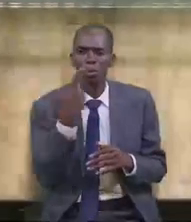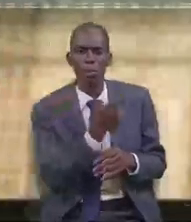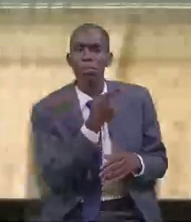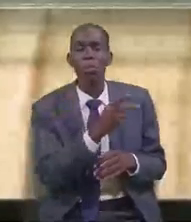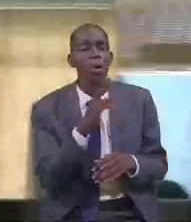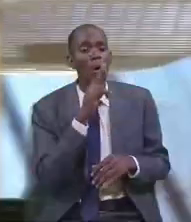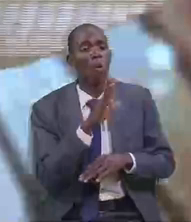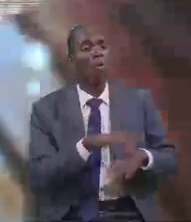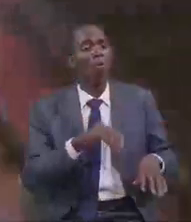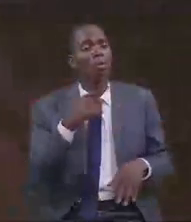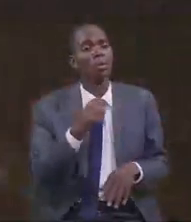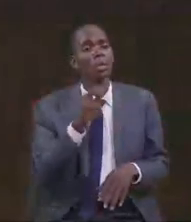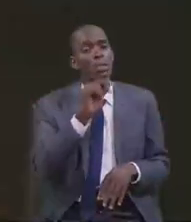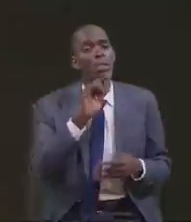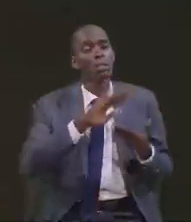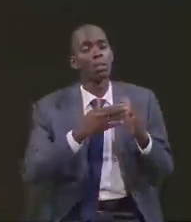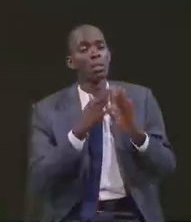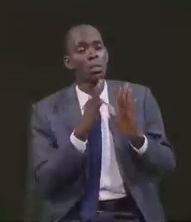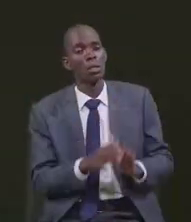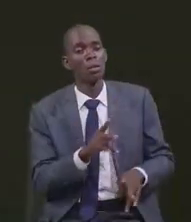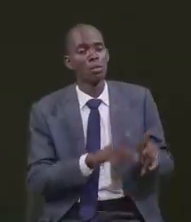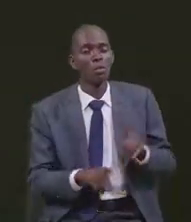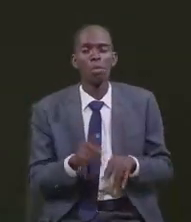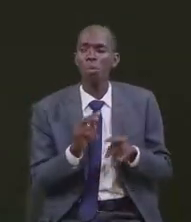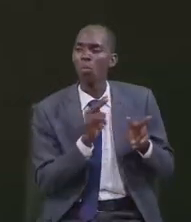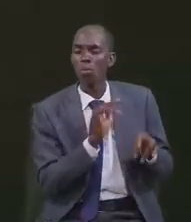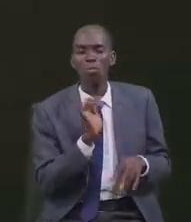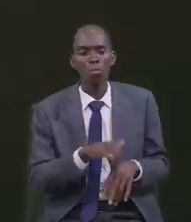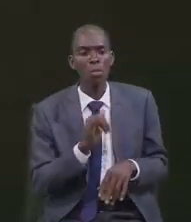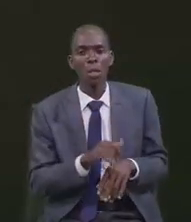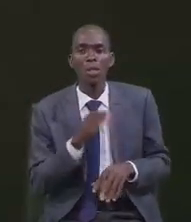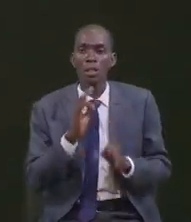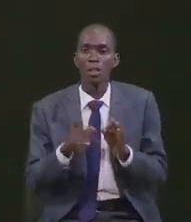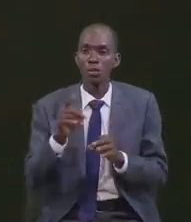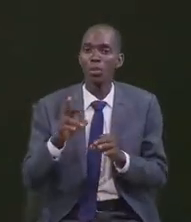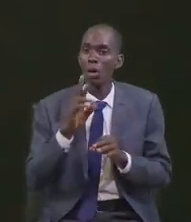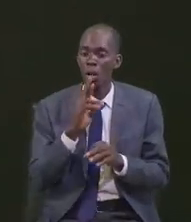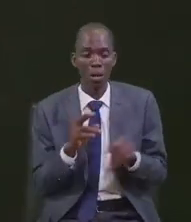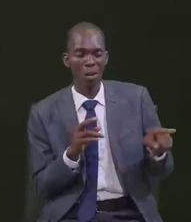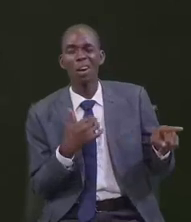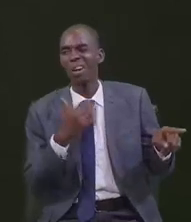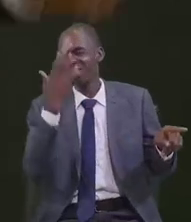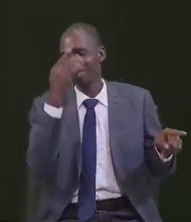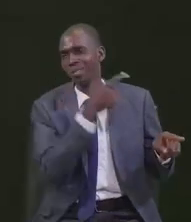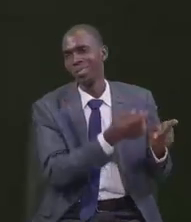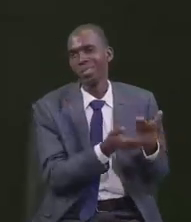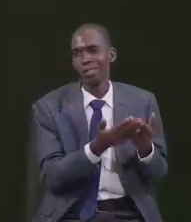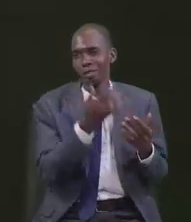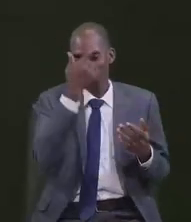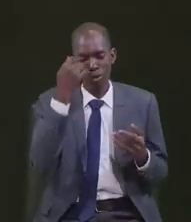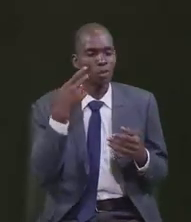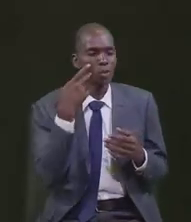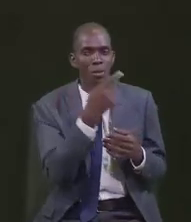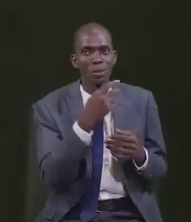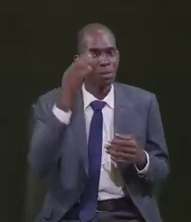des Nazaréens. Et si tu fais partie d'une tribu, on dit que ah, ça c'est un Nazaréen, il ne